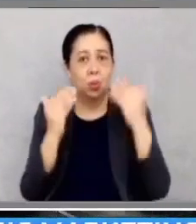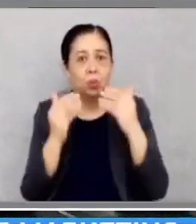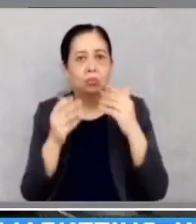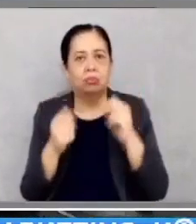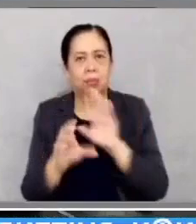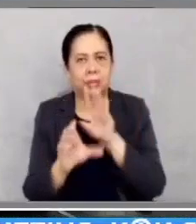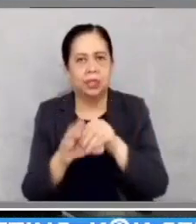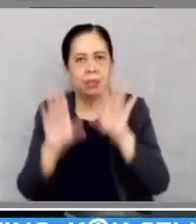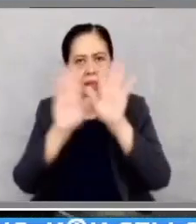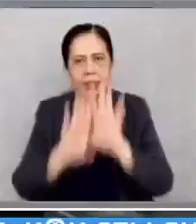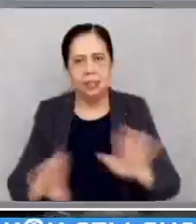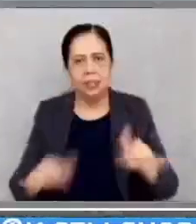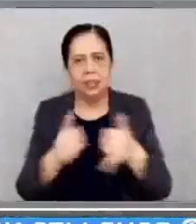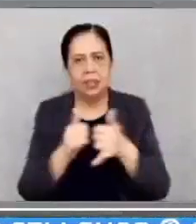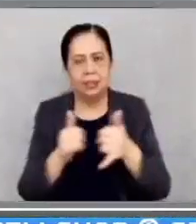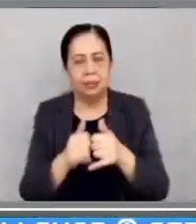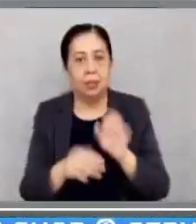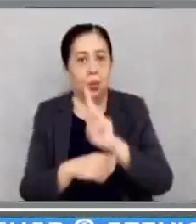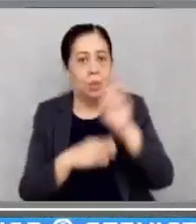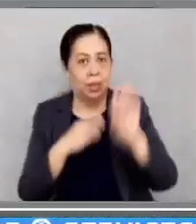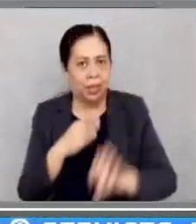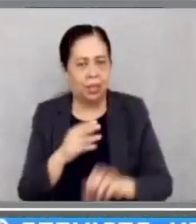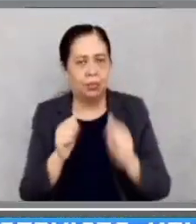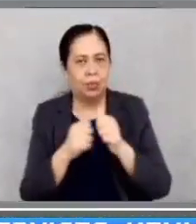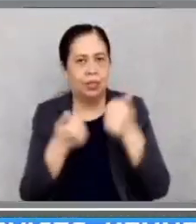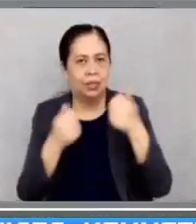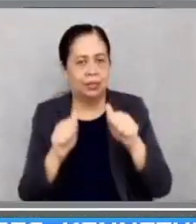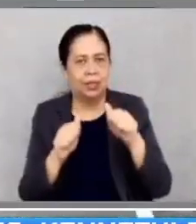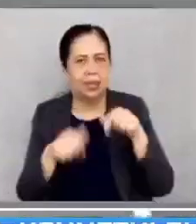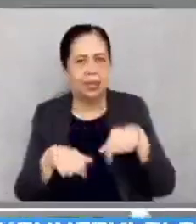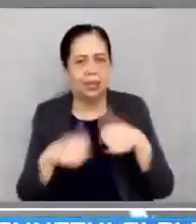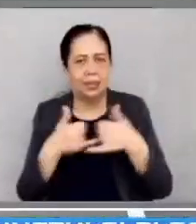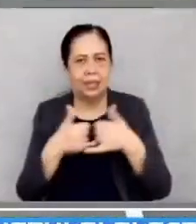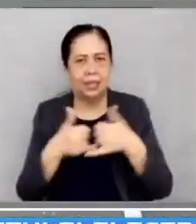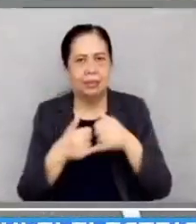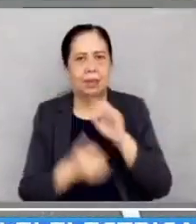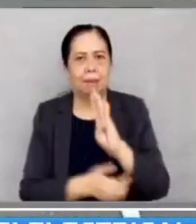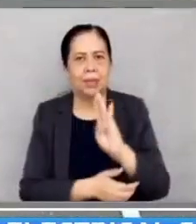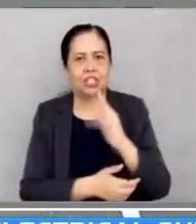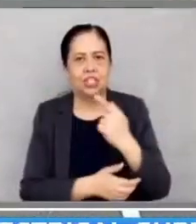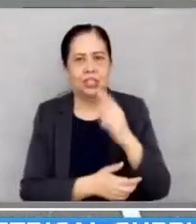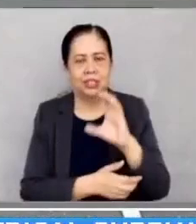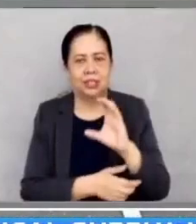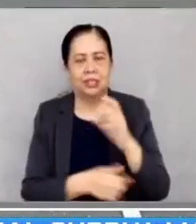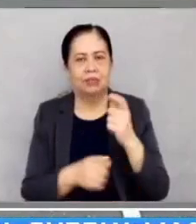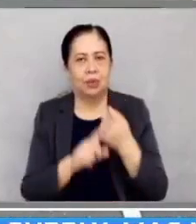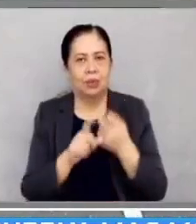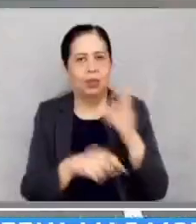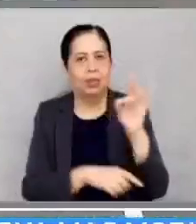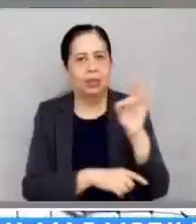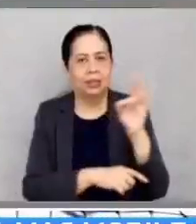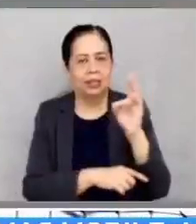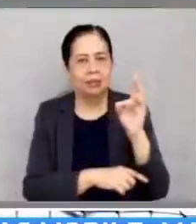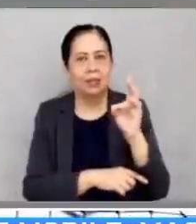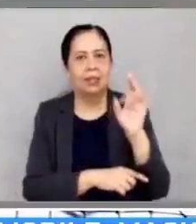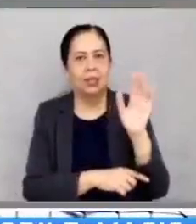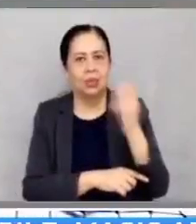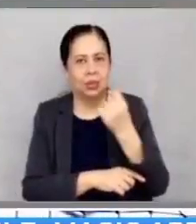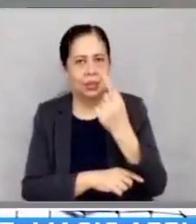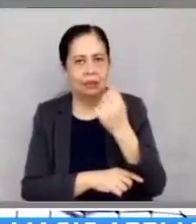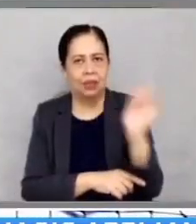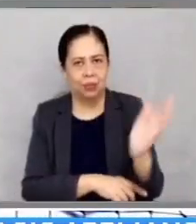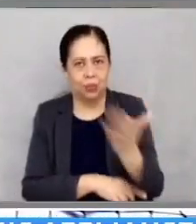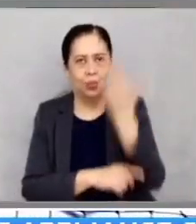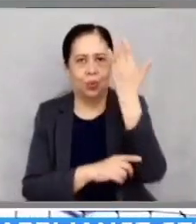Tuwing weekend ng buong Mayo, pwedeng subukan ang pickleball games sa BGC Taguig mula alas 7 hanggang alas 11 ng umaga. Jonathan